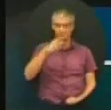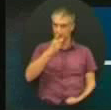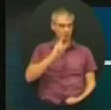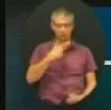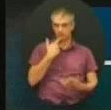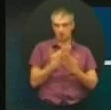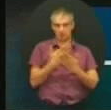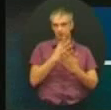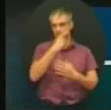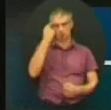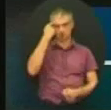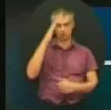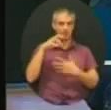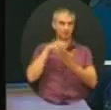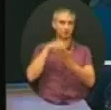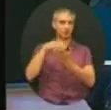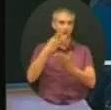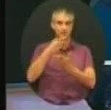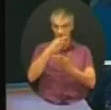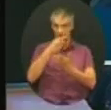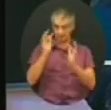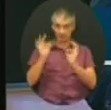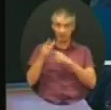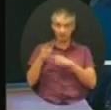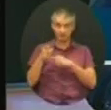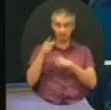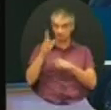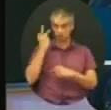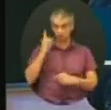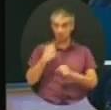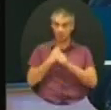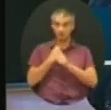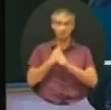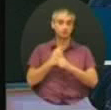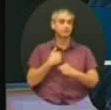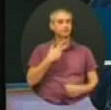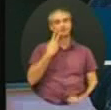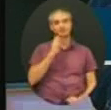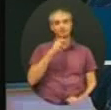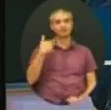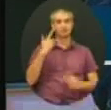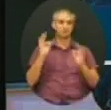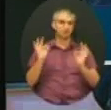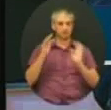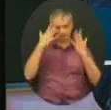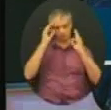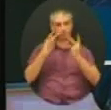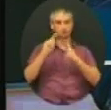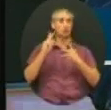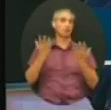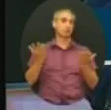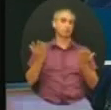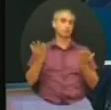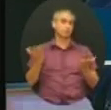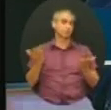להעיד על עצמך מה אתה חושב על ההתיישבות, אבל זה הטקס? זה מה שצריך לעשות? הייתי מעדיף שיהיה טקס מכובד הרבה יותר,